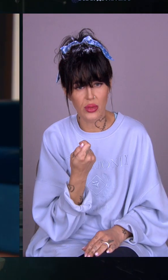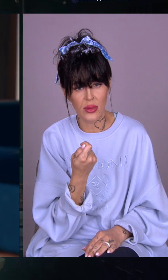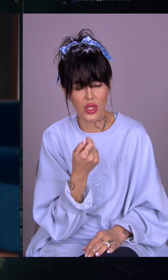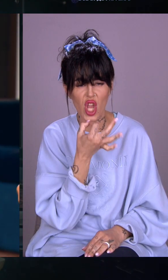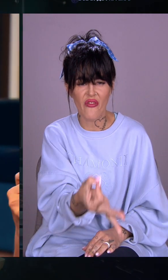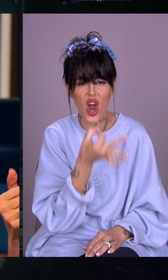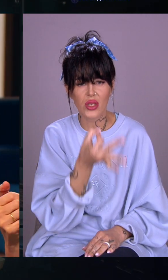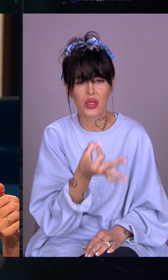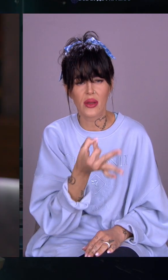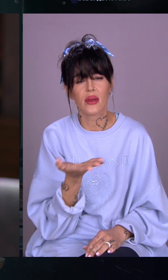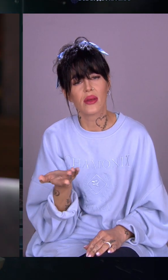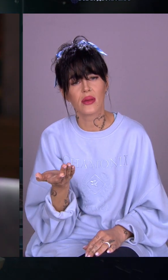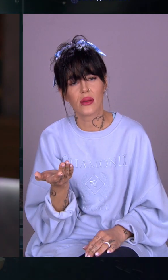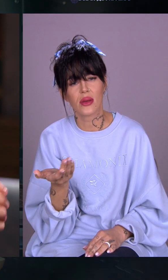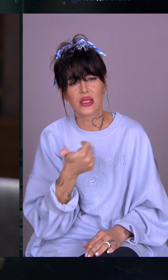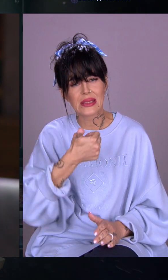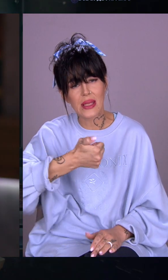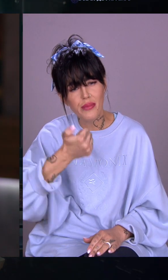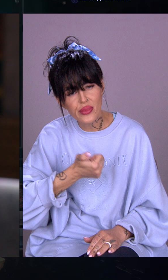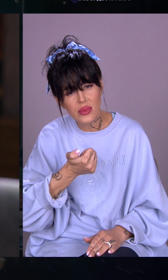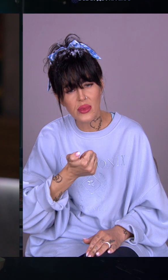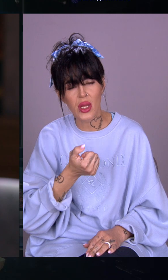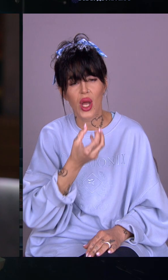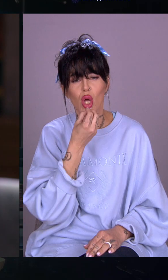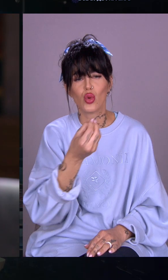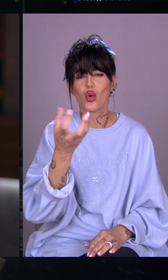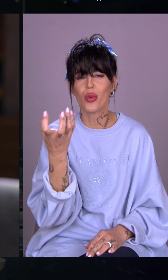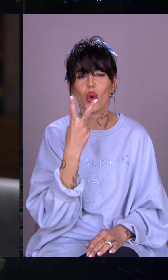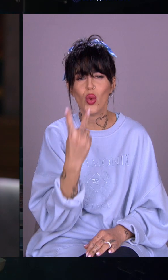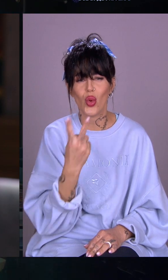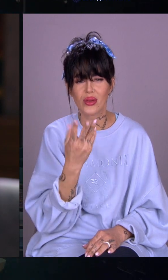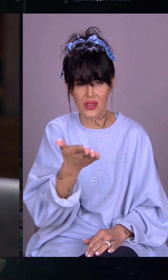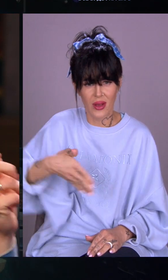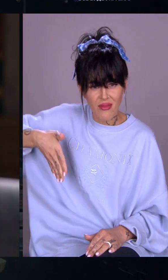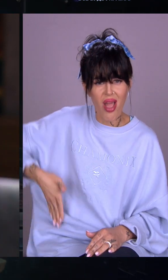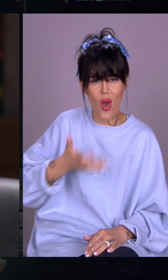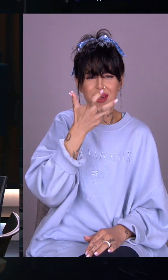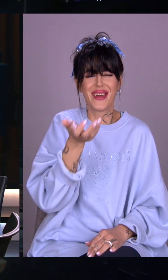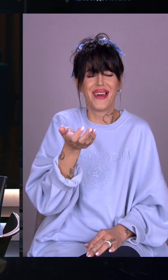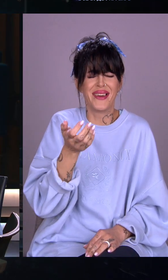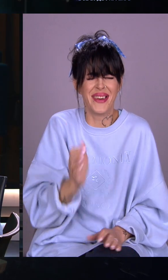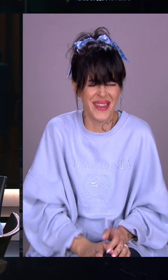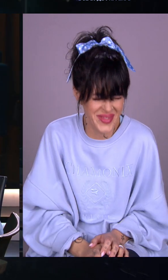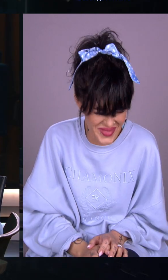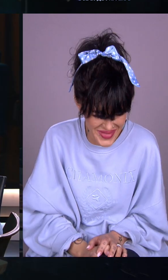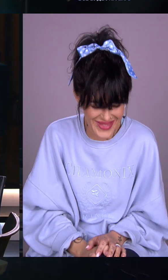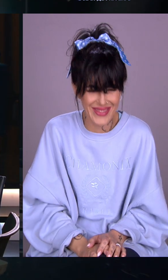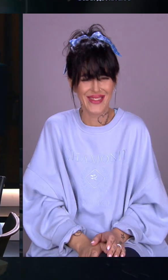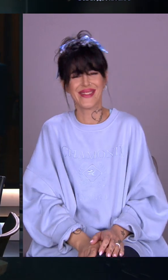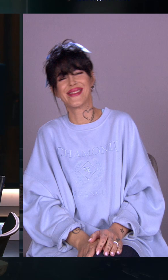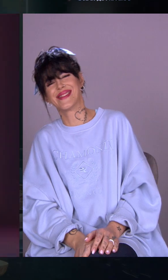Жвачка? Ця, запальничка. Може, трубка? Яка трубка? Ти в кишені трубку носиш? Ну, так, да. Ні. Щоб карман